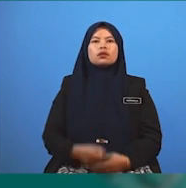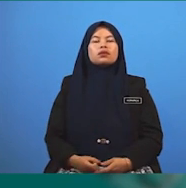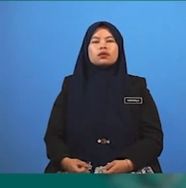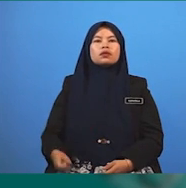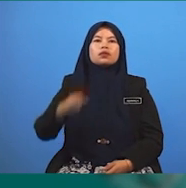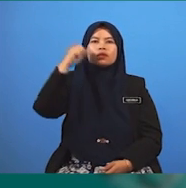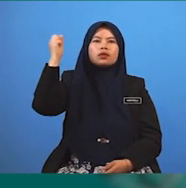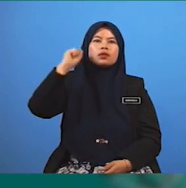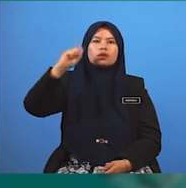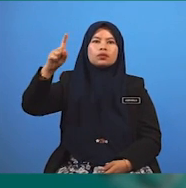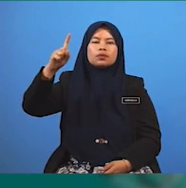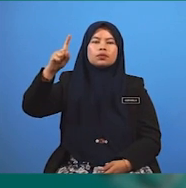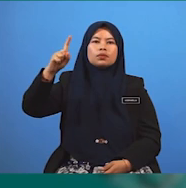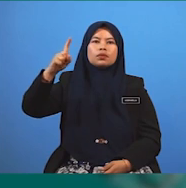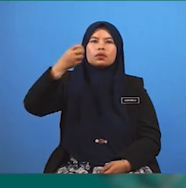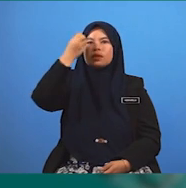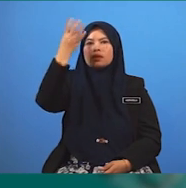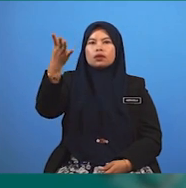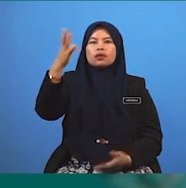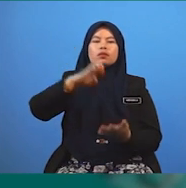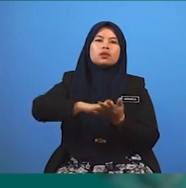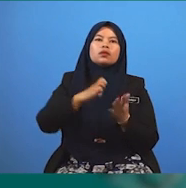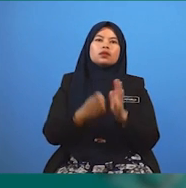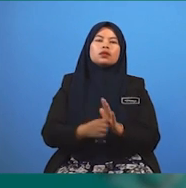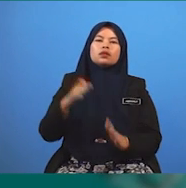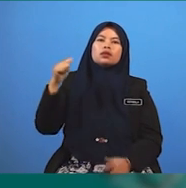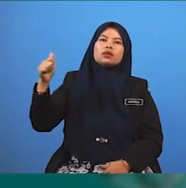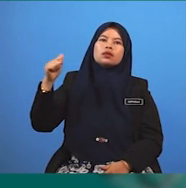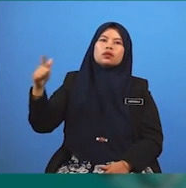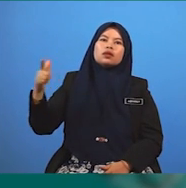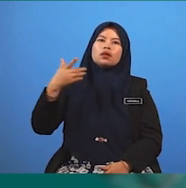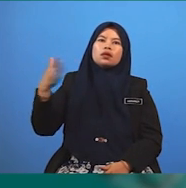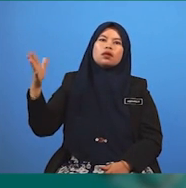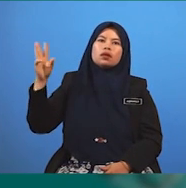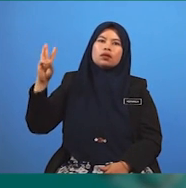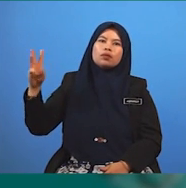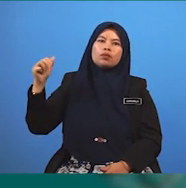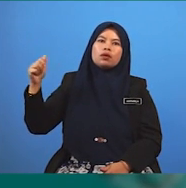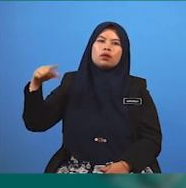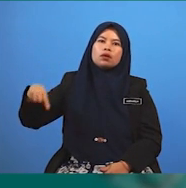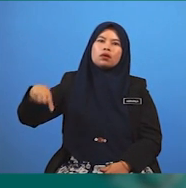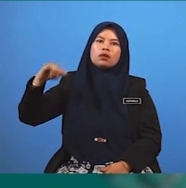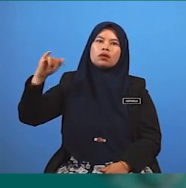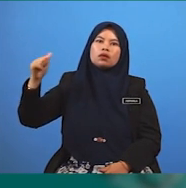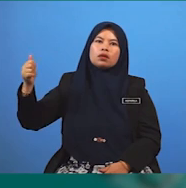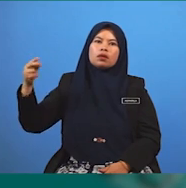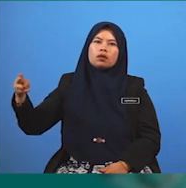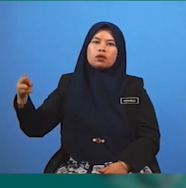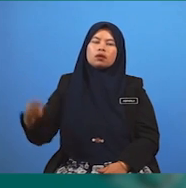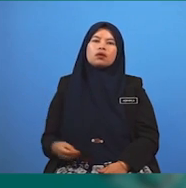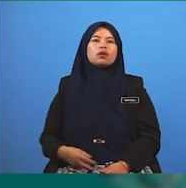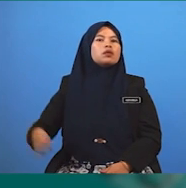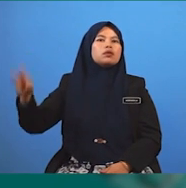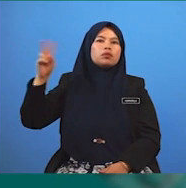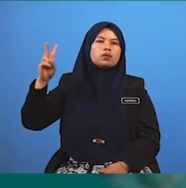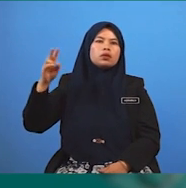nyatakan pengertian Al-Waqi'ah. Soalan yang kedua, terangkan